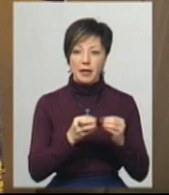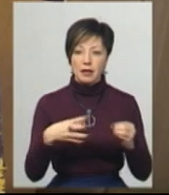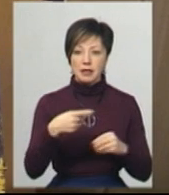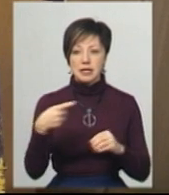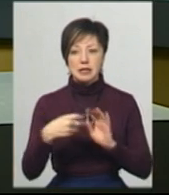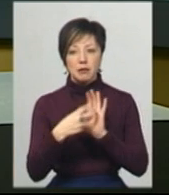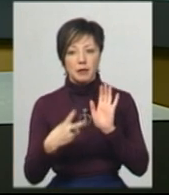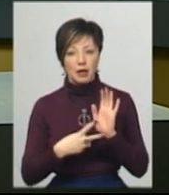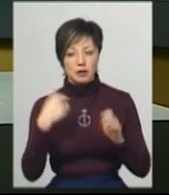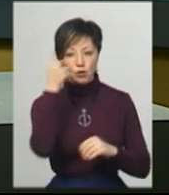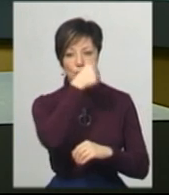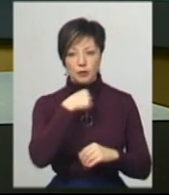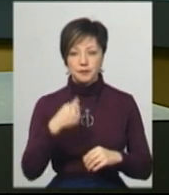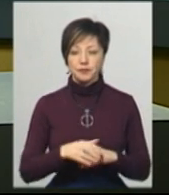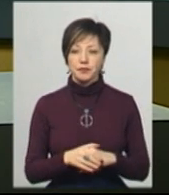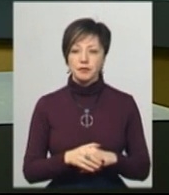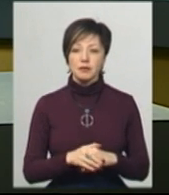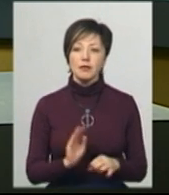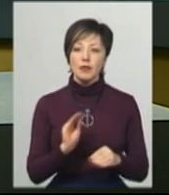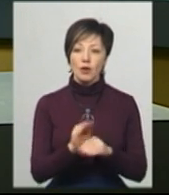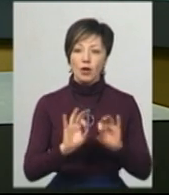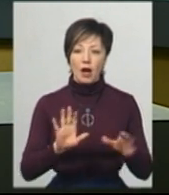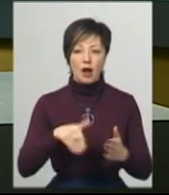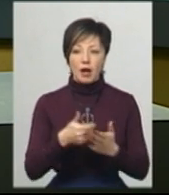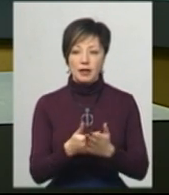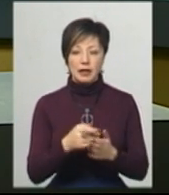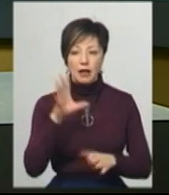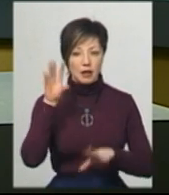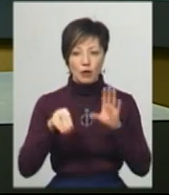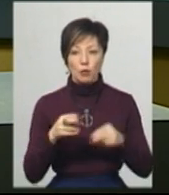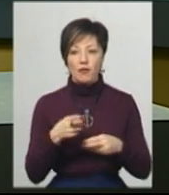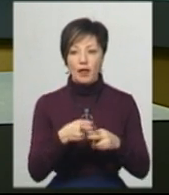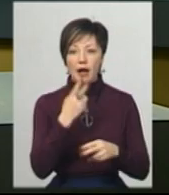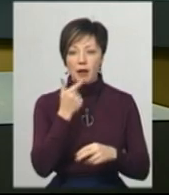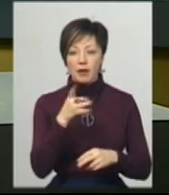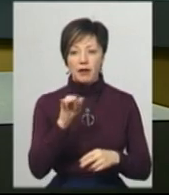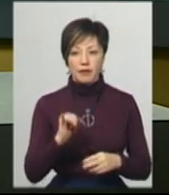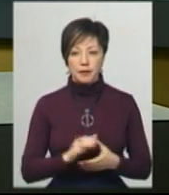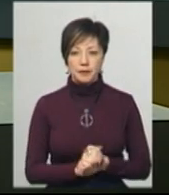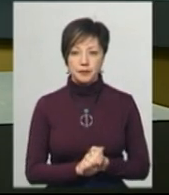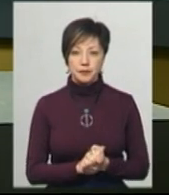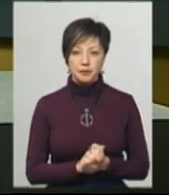років. Лариса Калінер радить не нехтувати профілактикою грипу та ГРВІ.